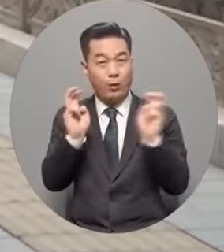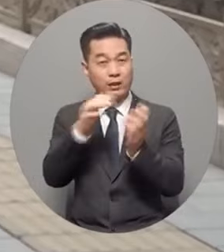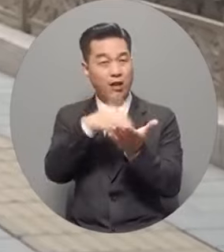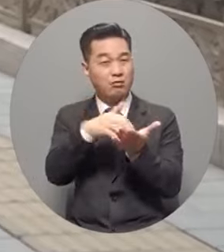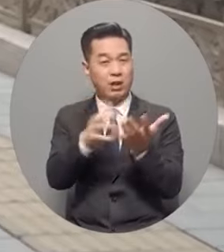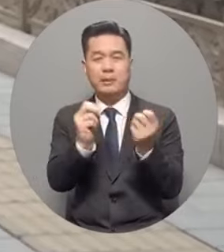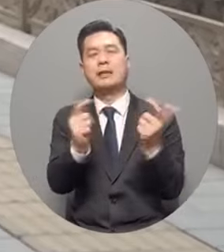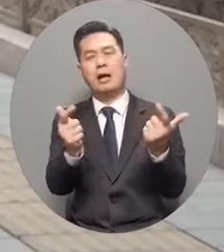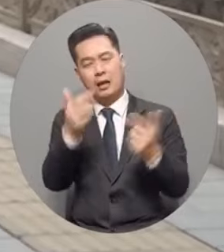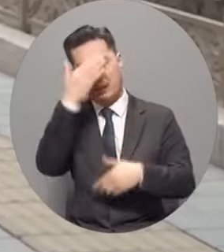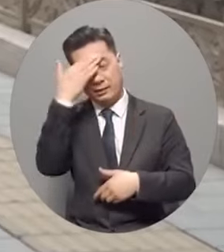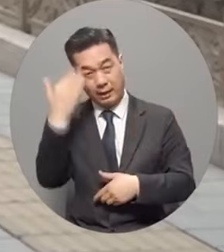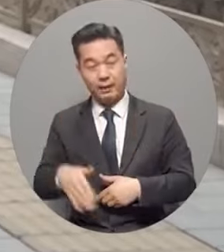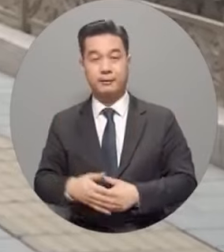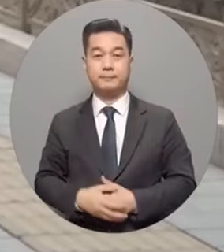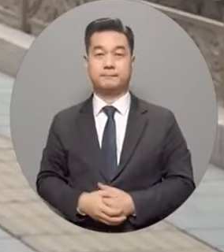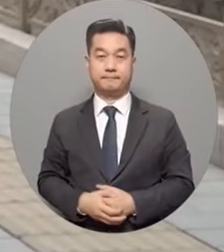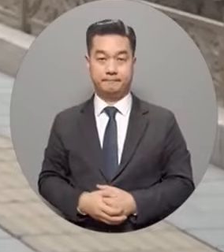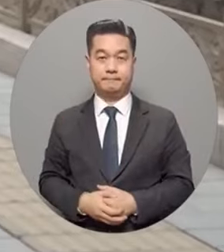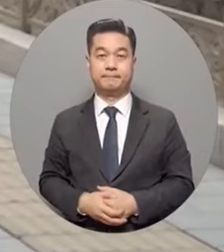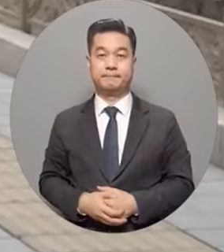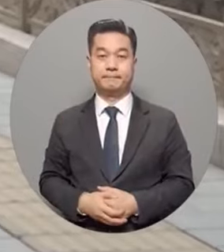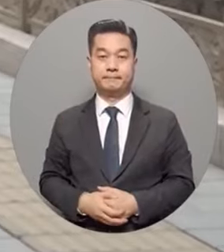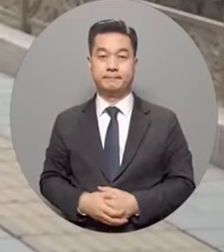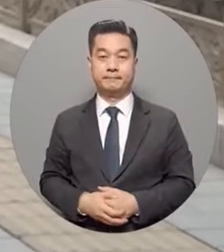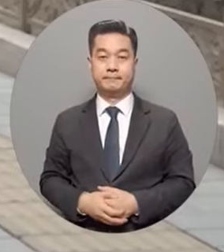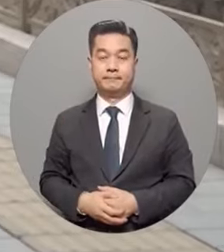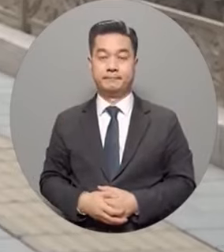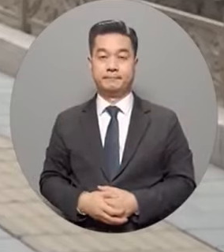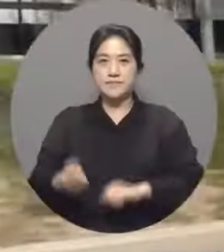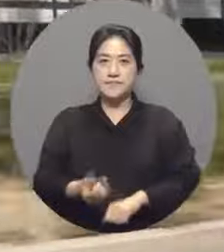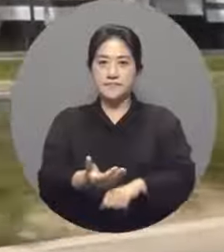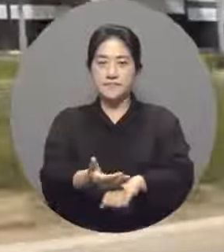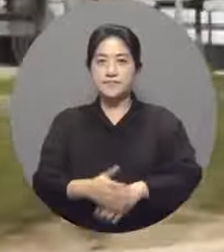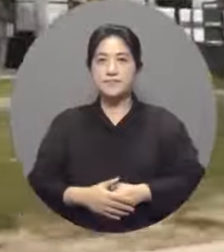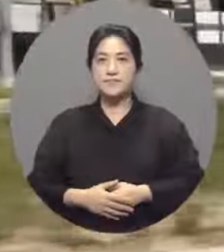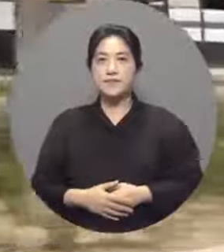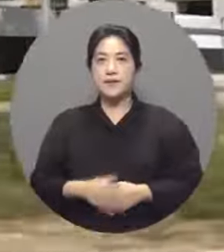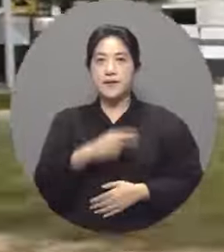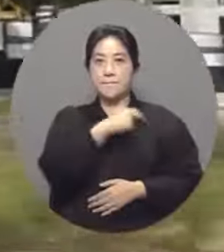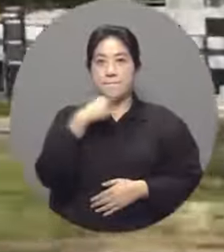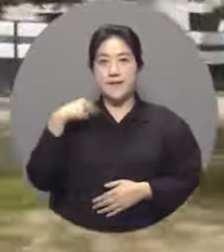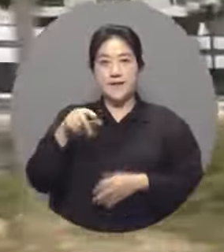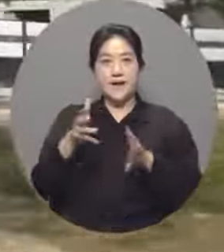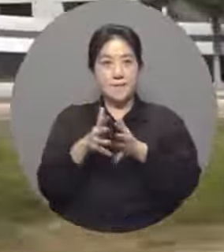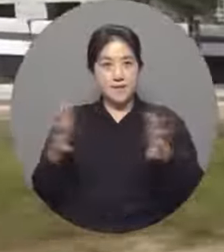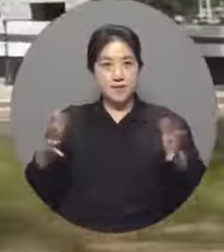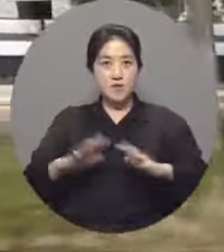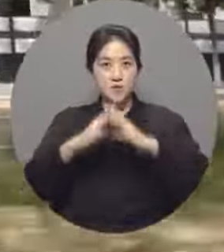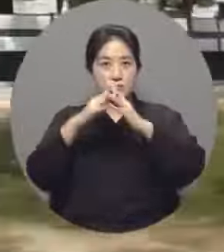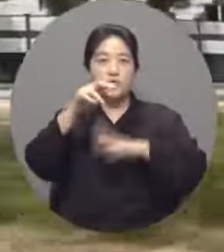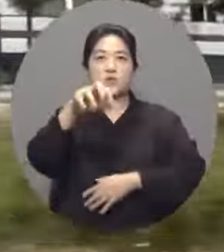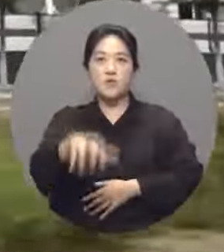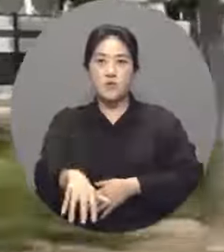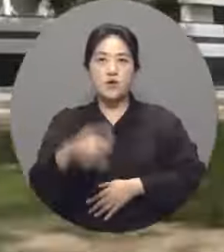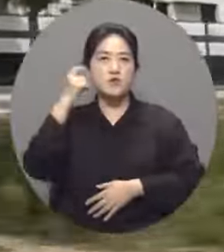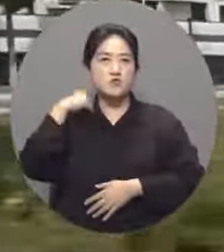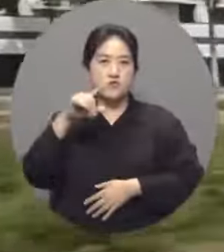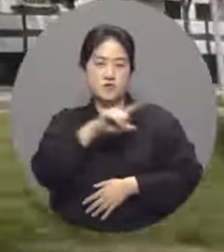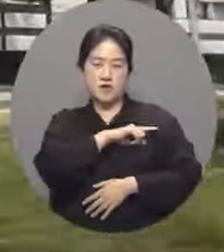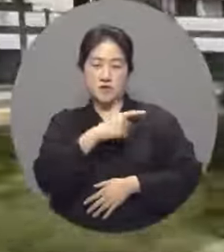것으로 알려졌습니다. 베이징에서 MBC 뉴스 이혜인입니다. 베이징의 한 아파트 건설 현장. 중국